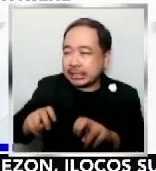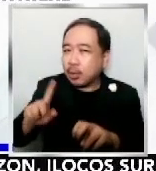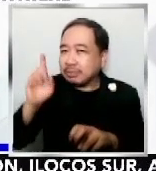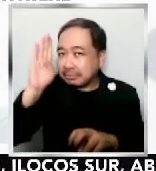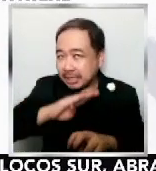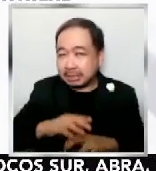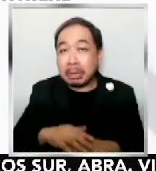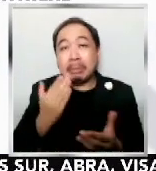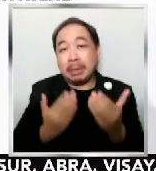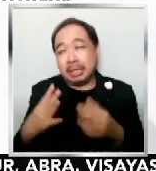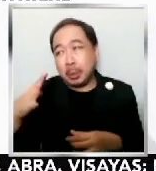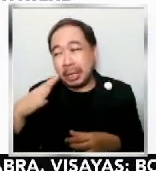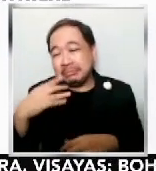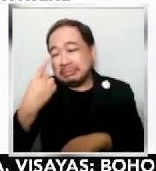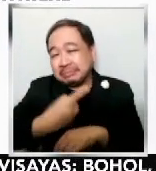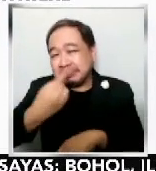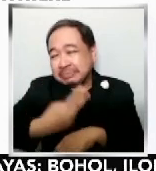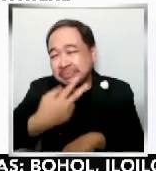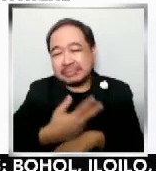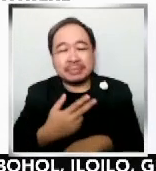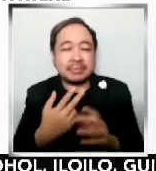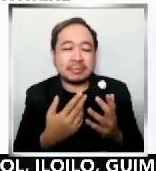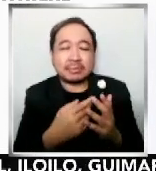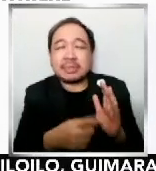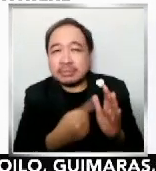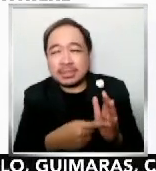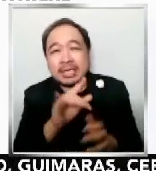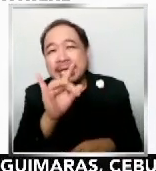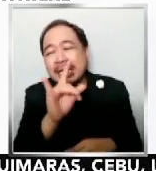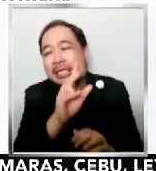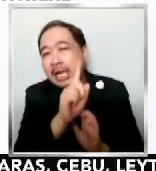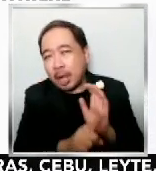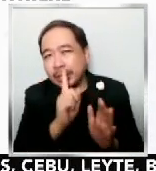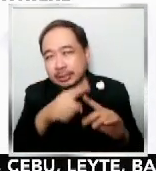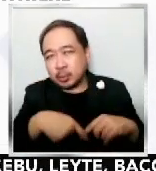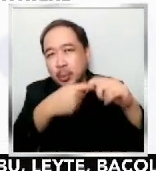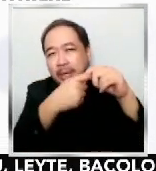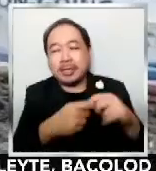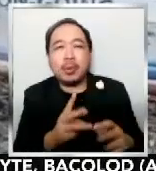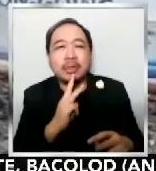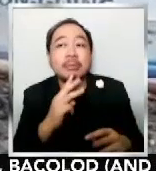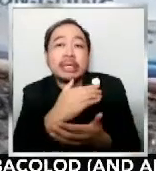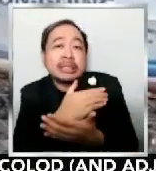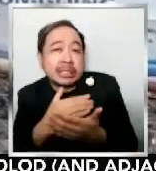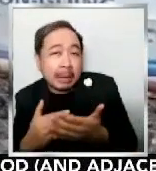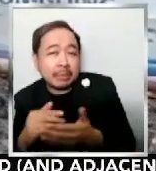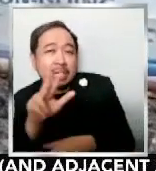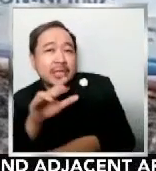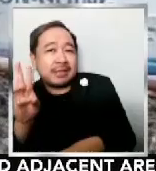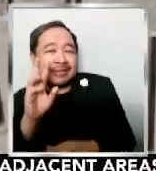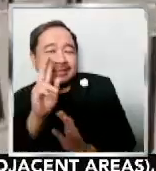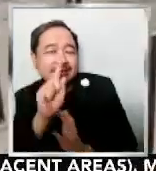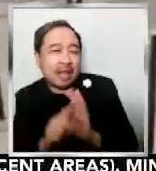po, 18 hours po yung interruption, pero in some areas po as long as 36 hours. Humihingi naman ang paumanhin